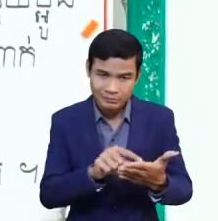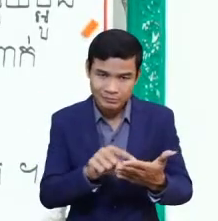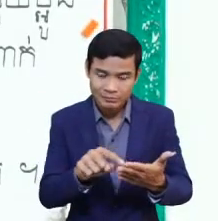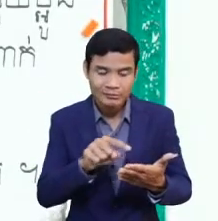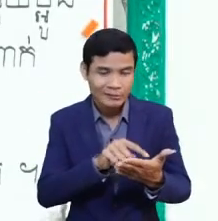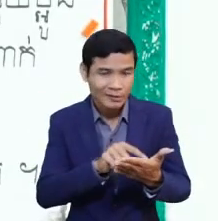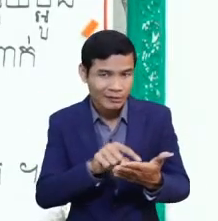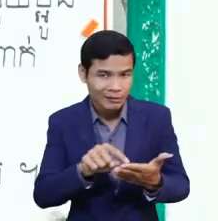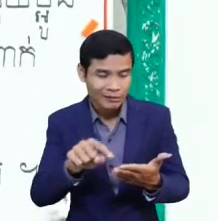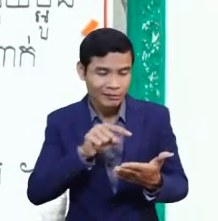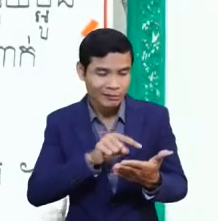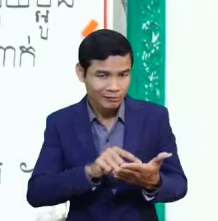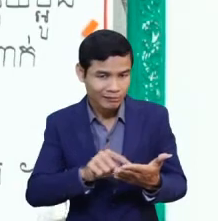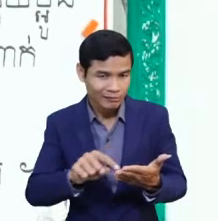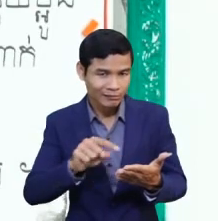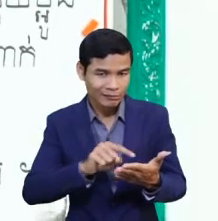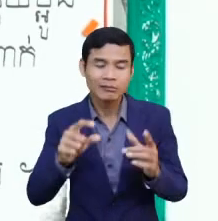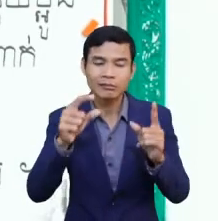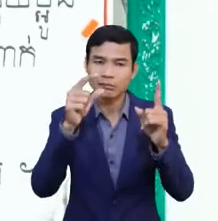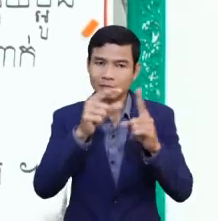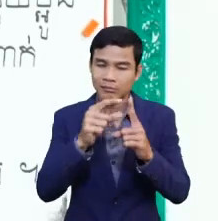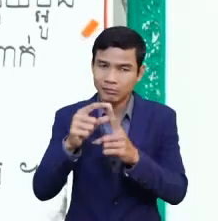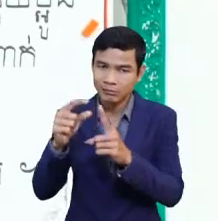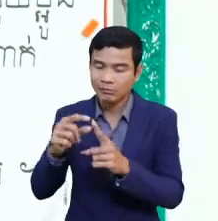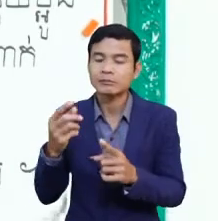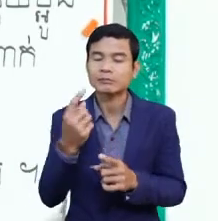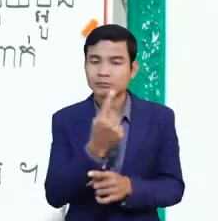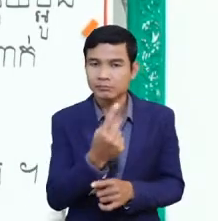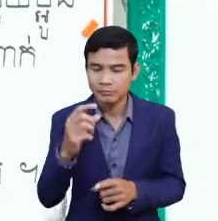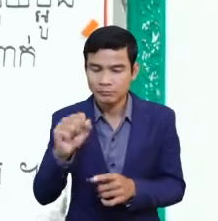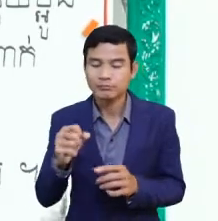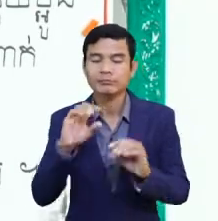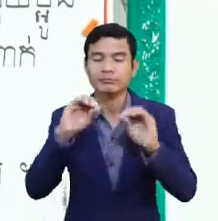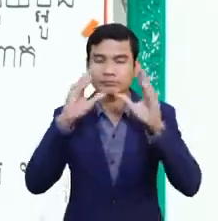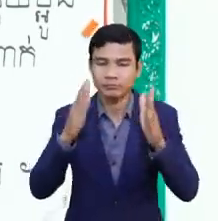đây nè kêu bàn an nè con cha